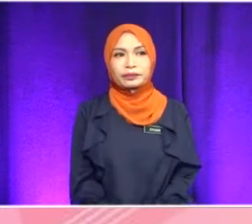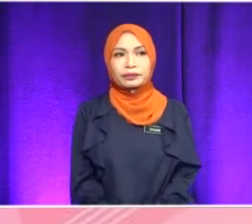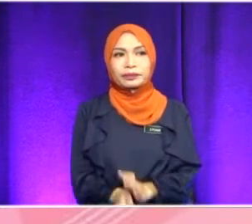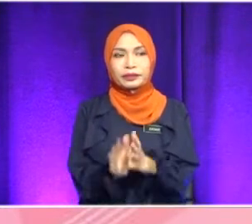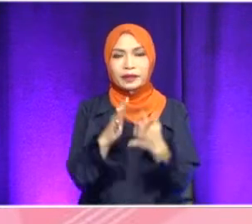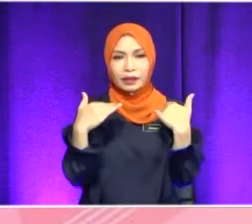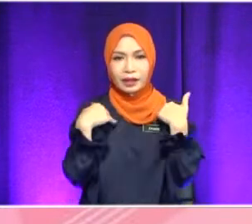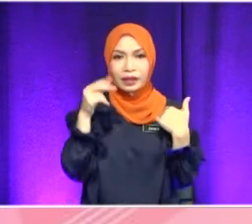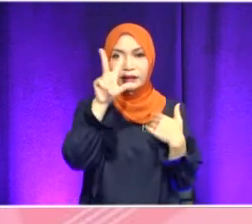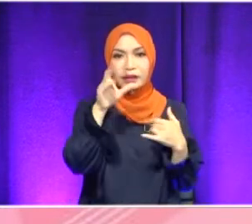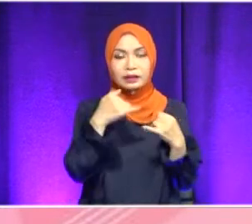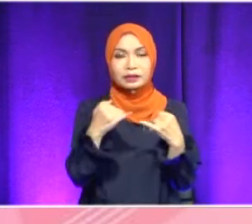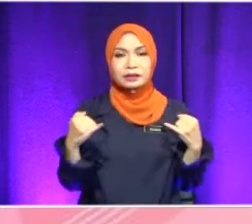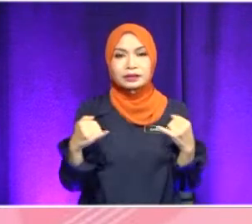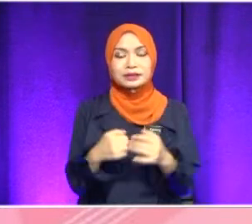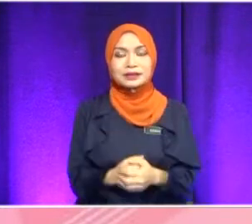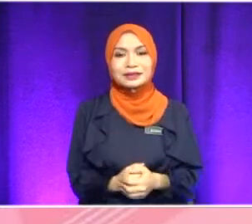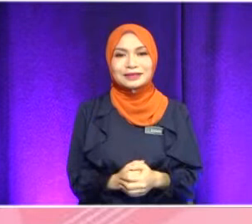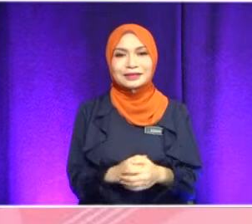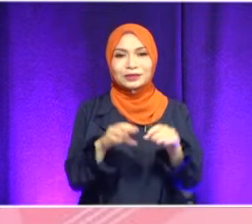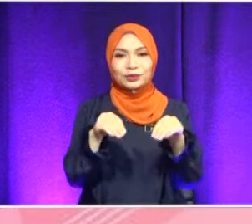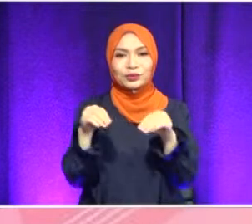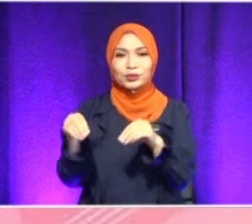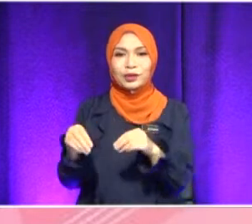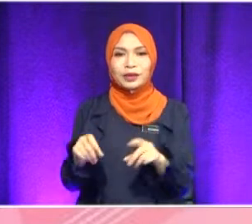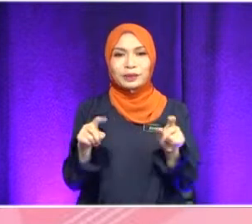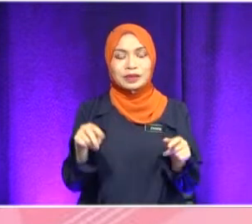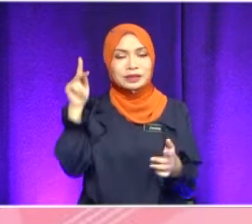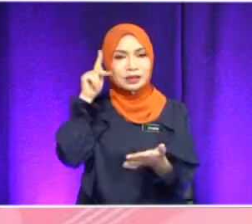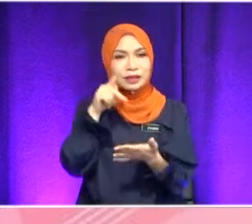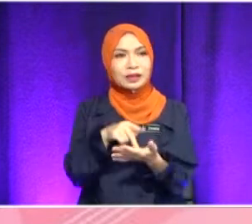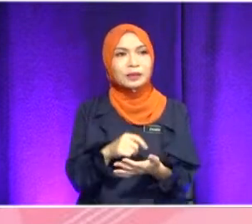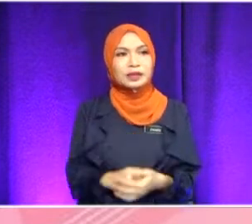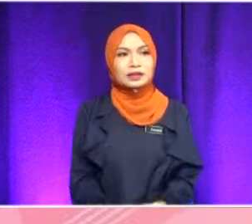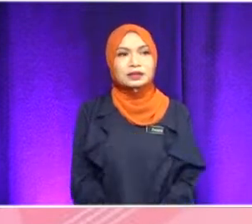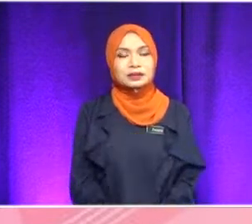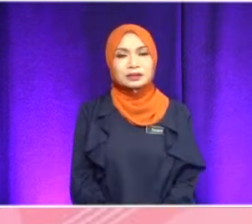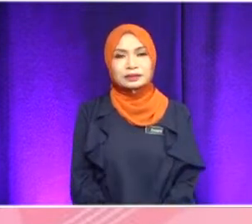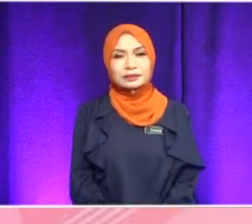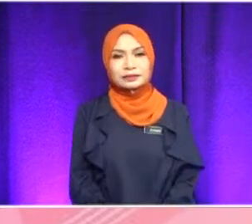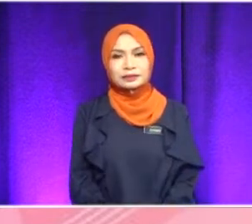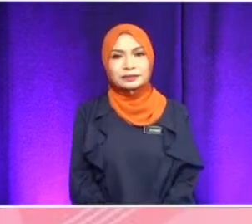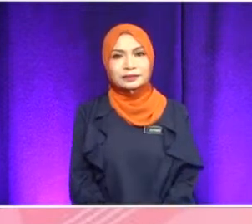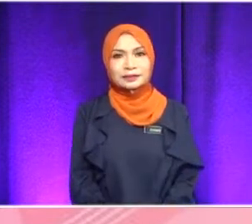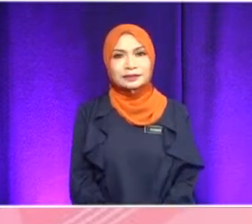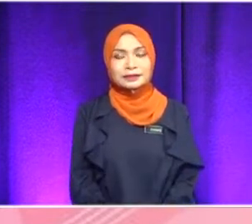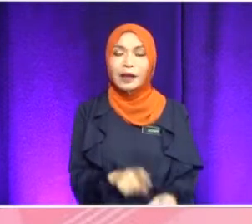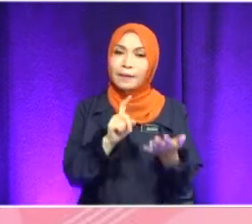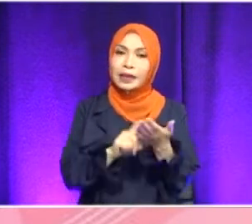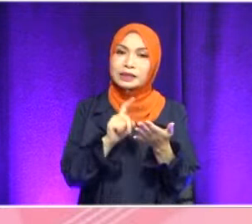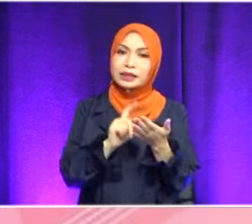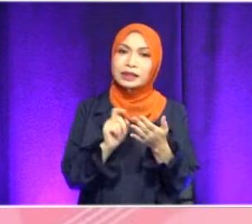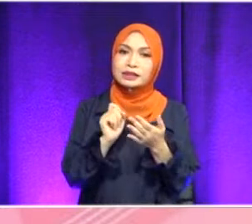Oke Disini kita pastilah gambar Oke jadi cadangkan kaidah dan bincangkan cara pelaksanaan serta